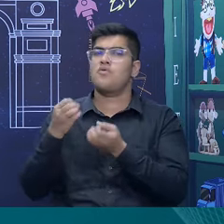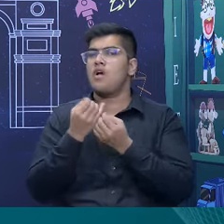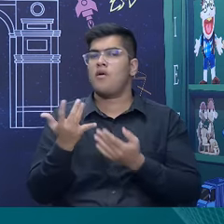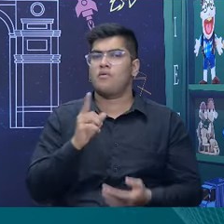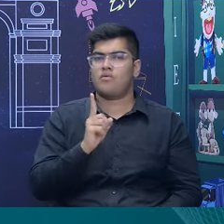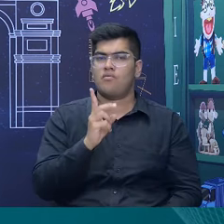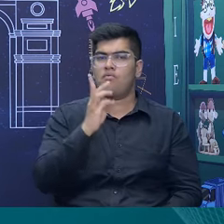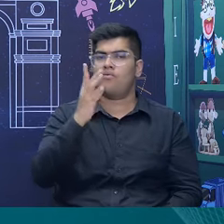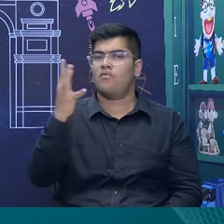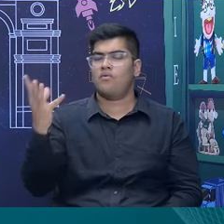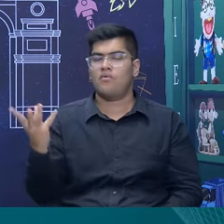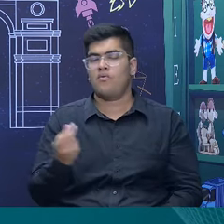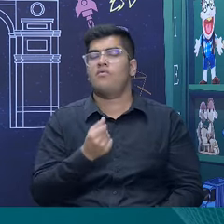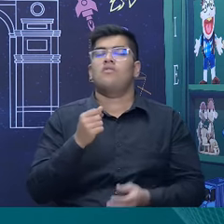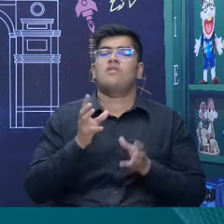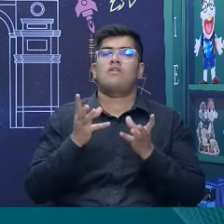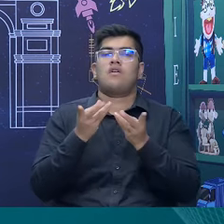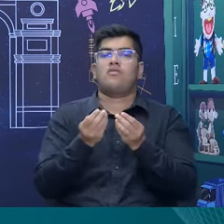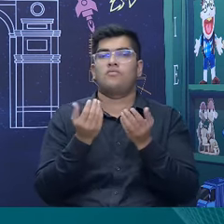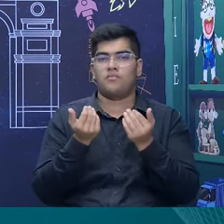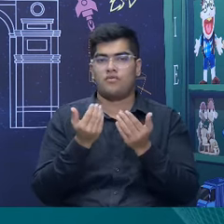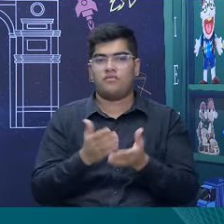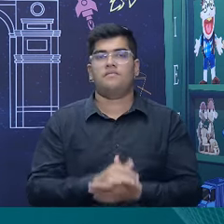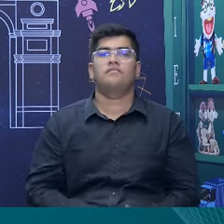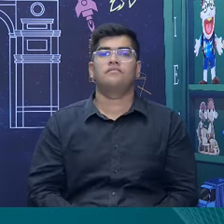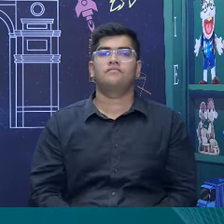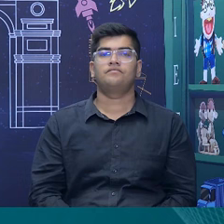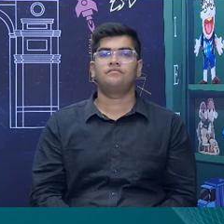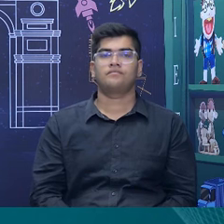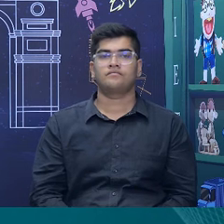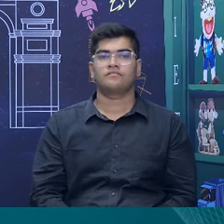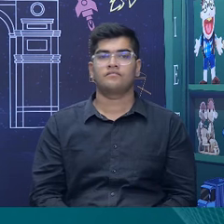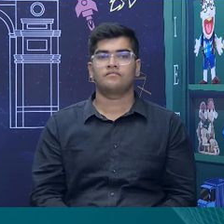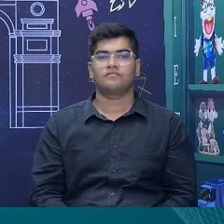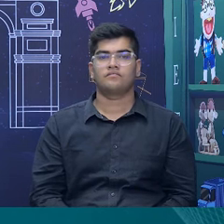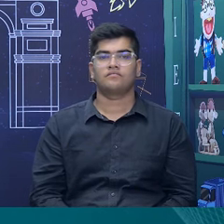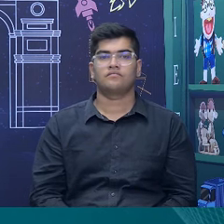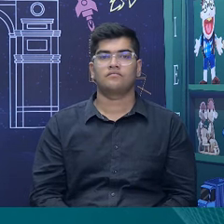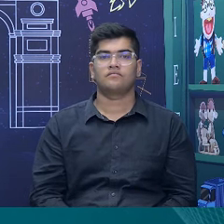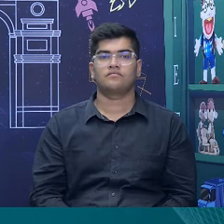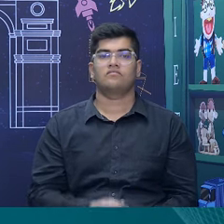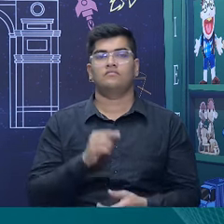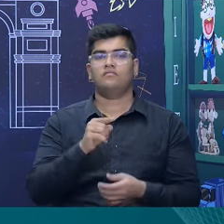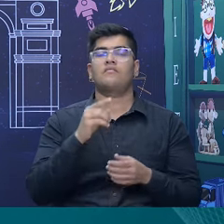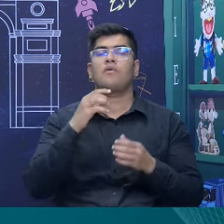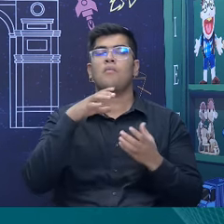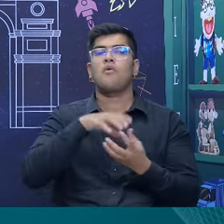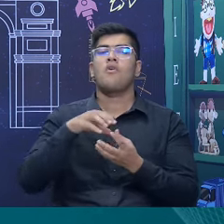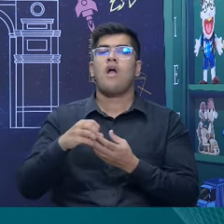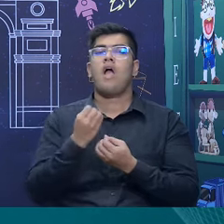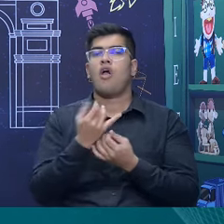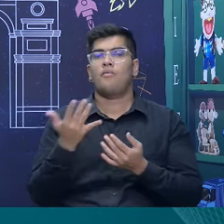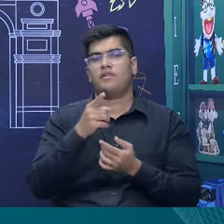आप फील करके भी देख सकते हैं कि इस पिंक बाउंड्री के अंदर कितने डब्बे कितनी यूनिट्स आई